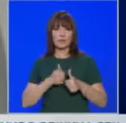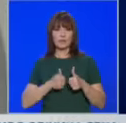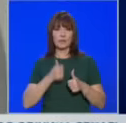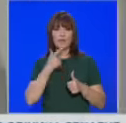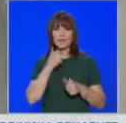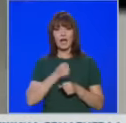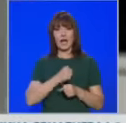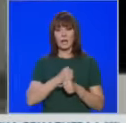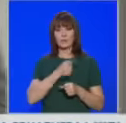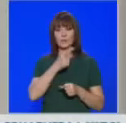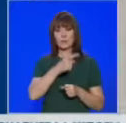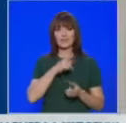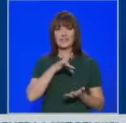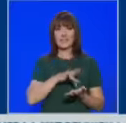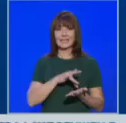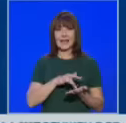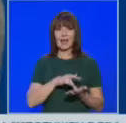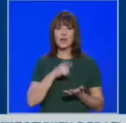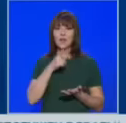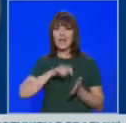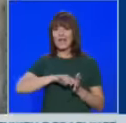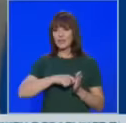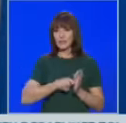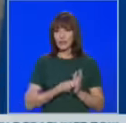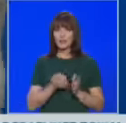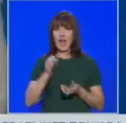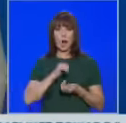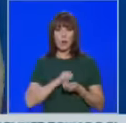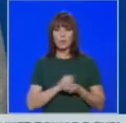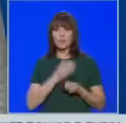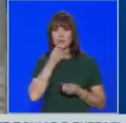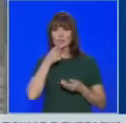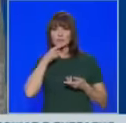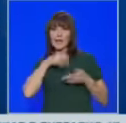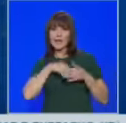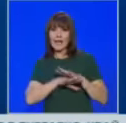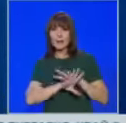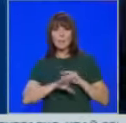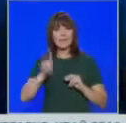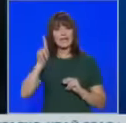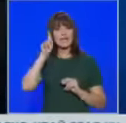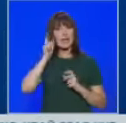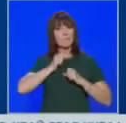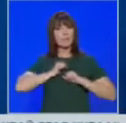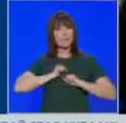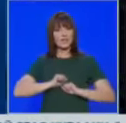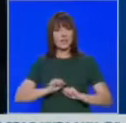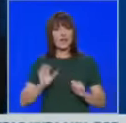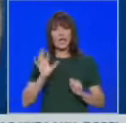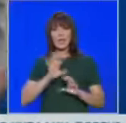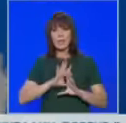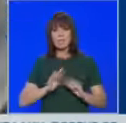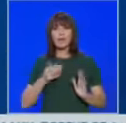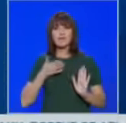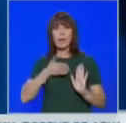централата. Бербатов твърди, че изключването на клубовете се е случило тайно, без знанието на потърпевшите и без право на защита